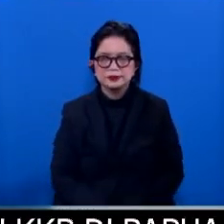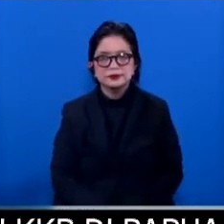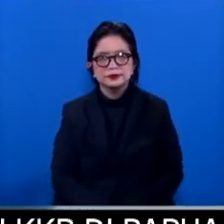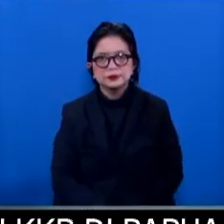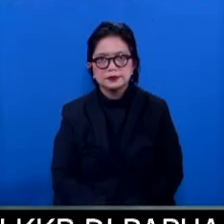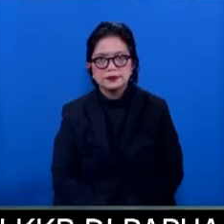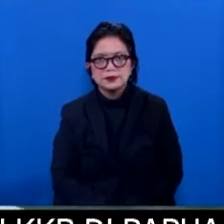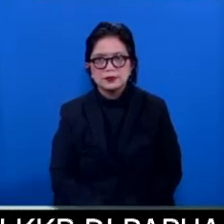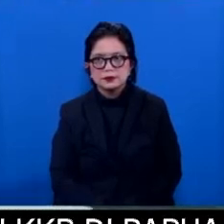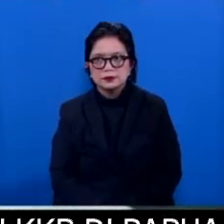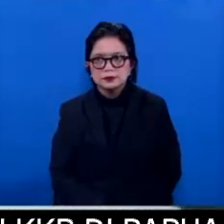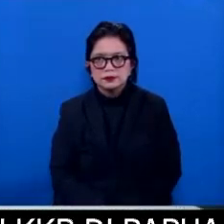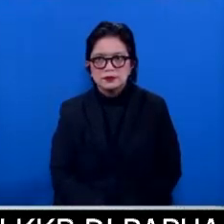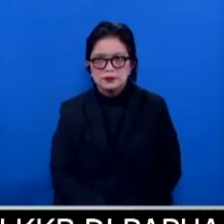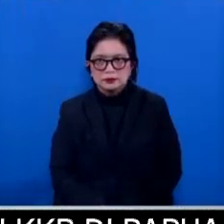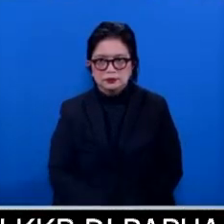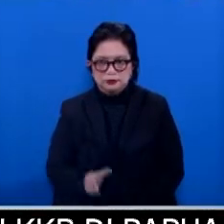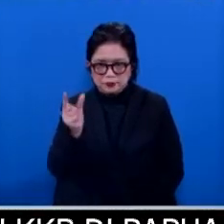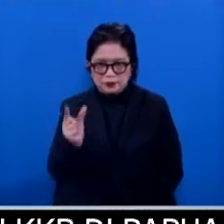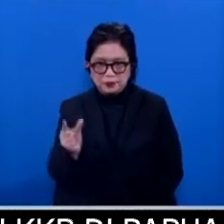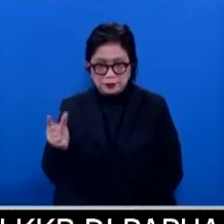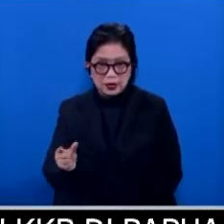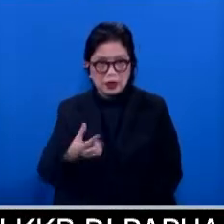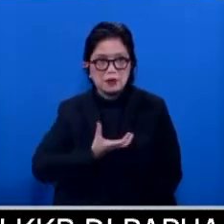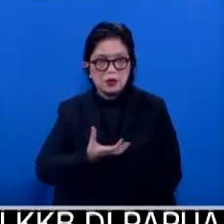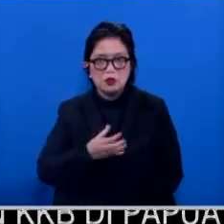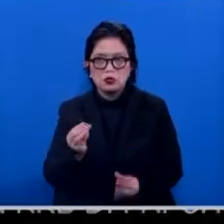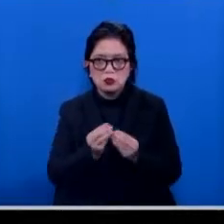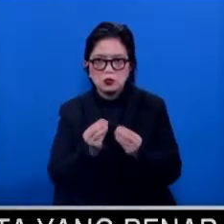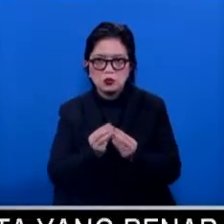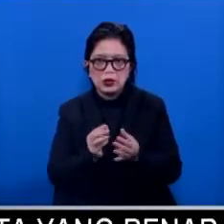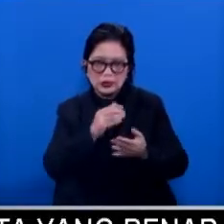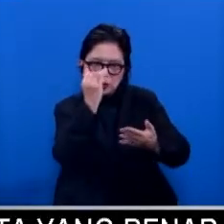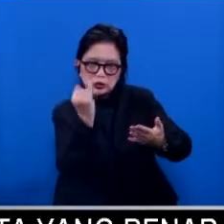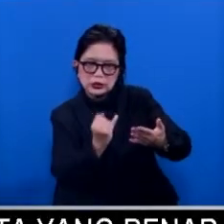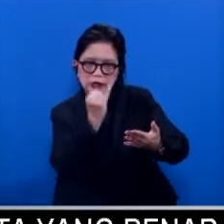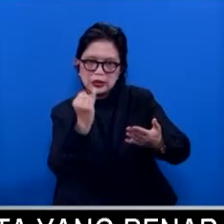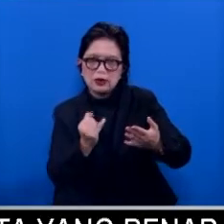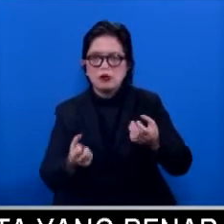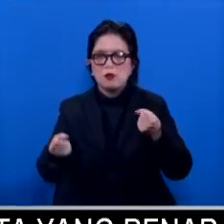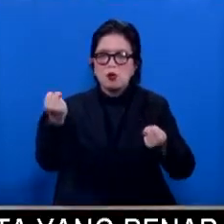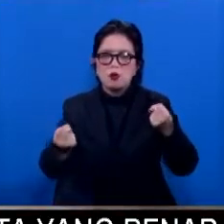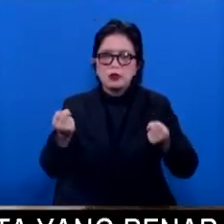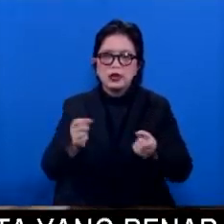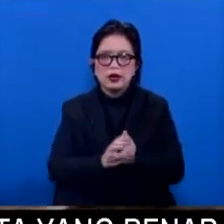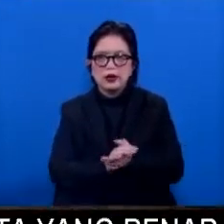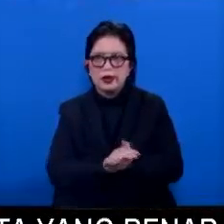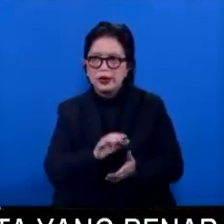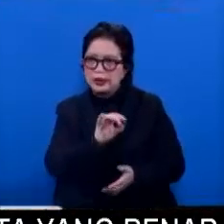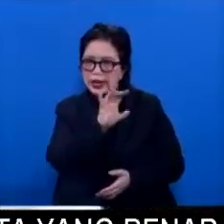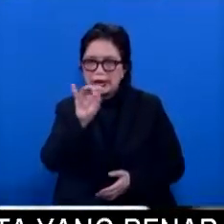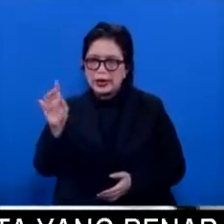diinginkan. Agar konsumen terpikat, mereka membuat motif khusus, mulai gambar mobil, kartun, hingga